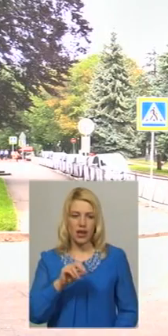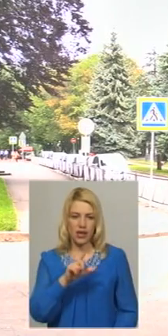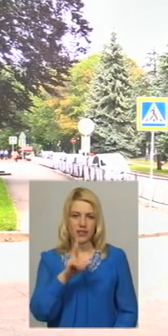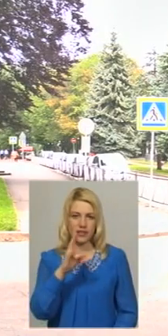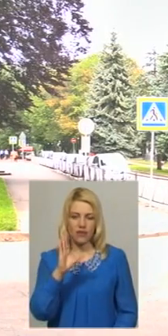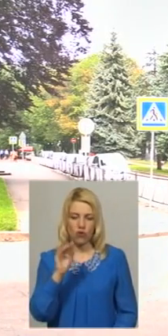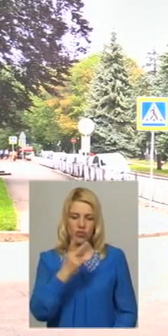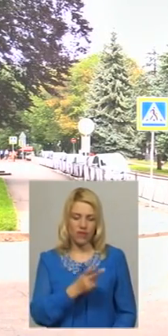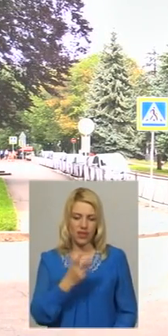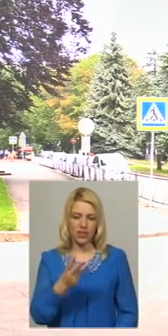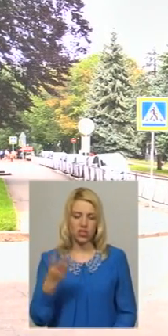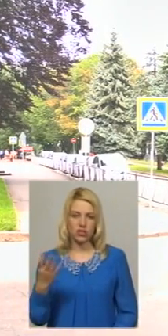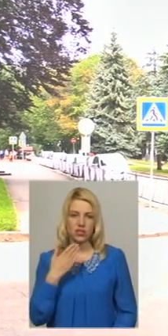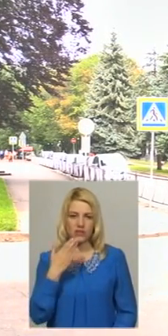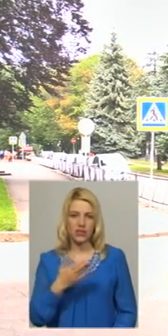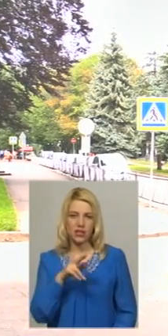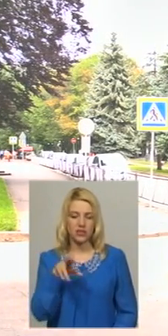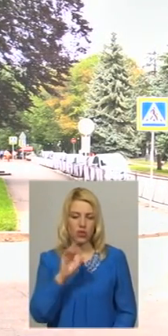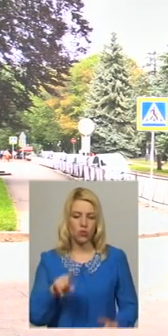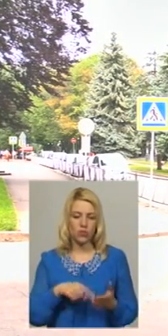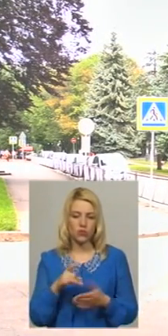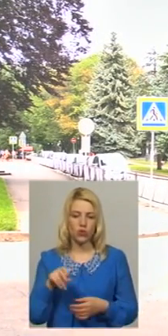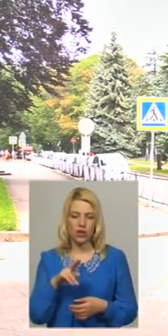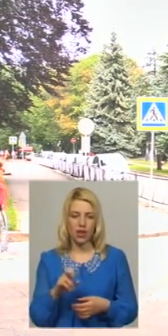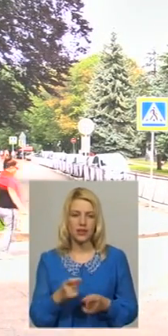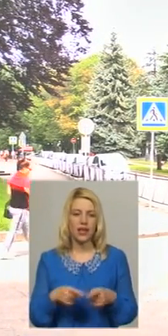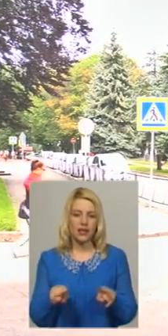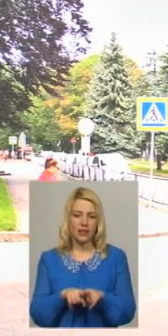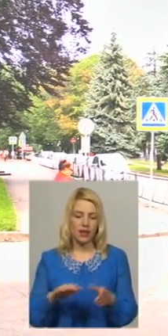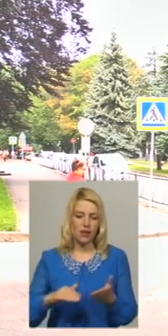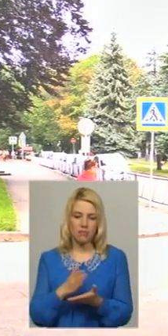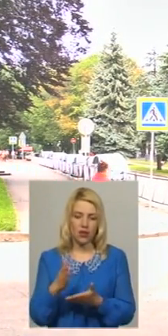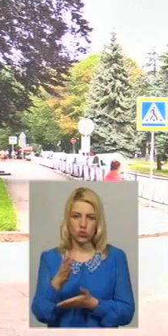2, 3, 4, зверталися до міської ради з проханням такий маршрут запровадити.